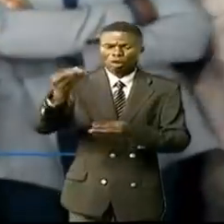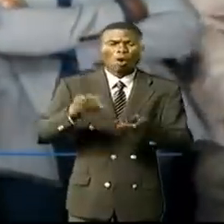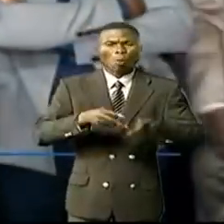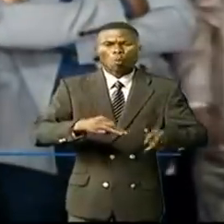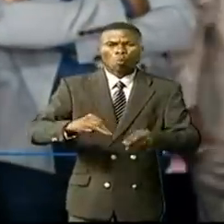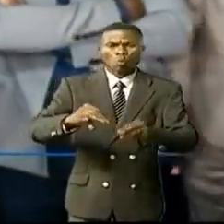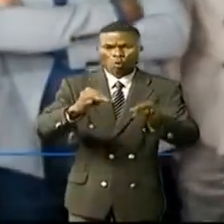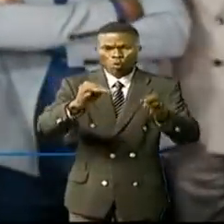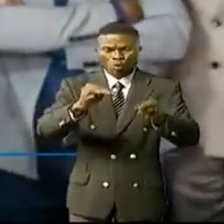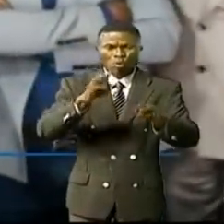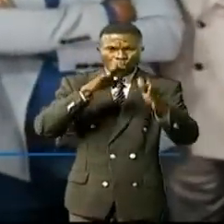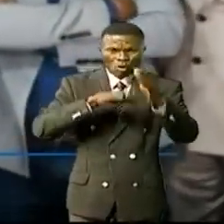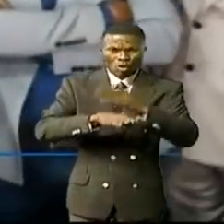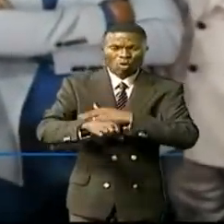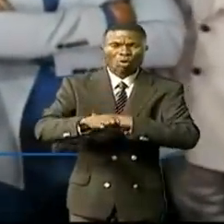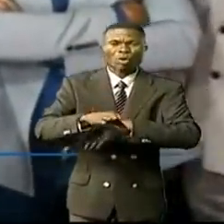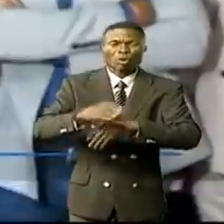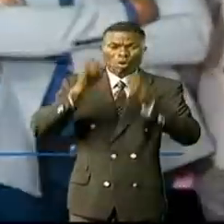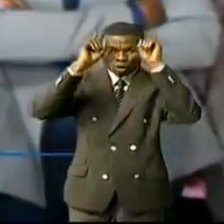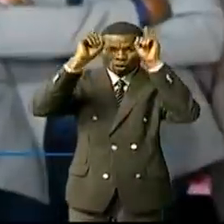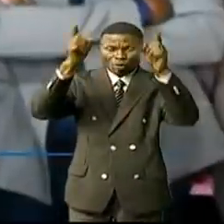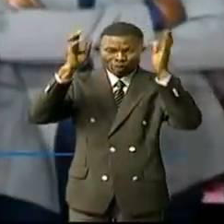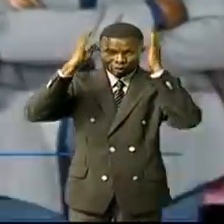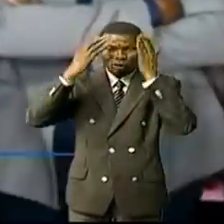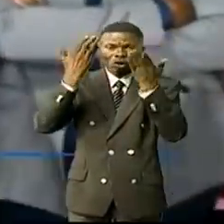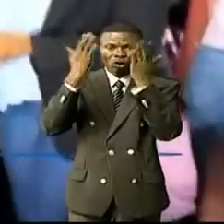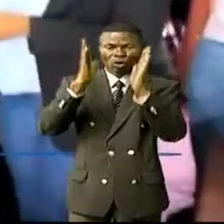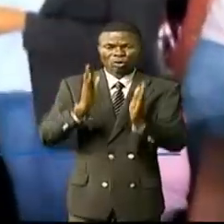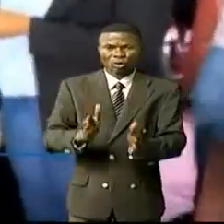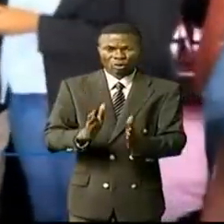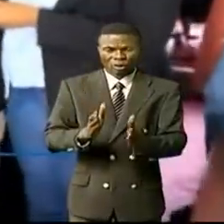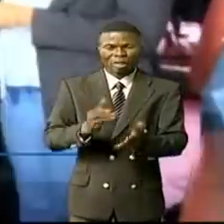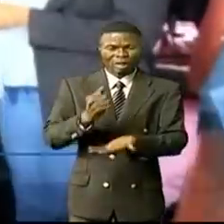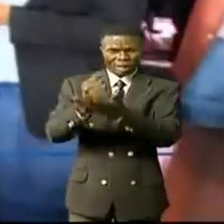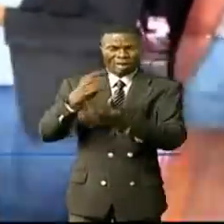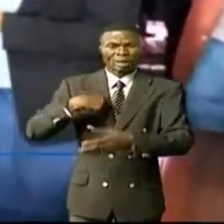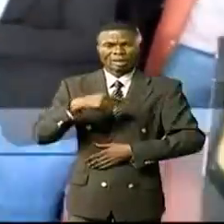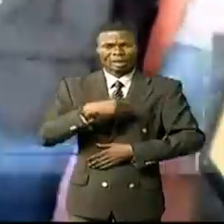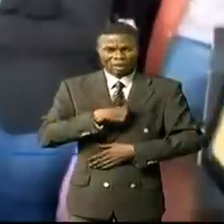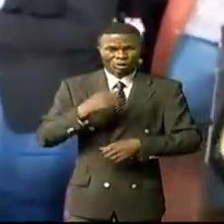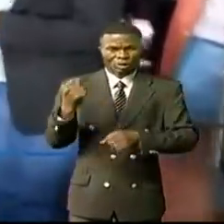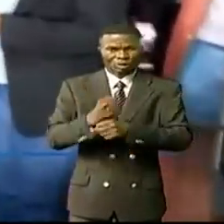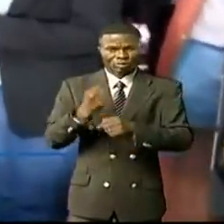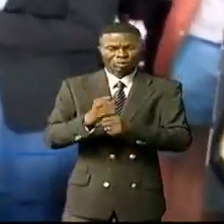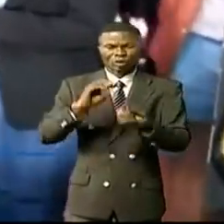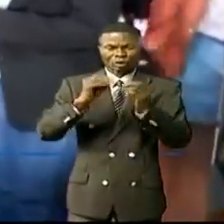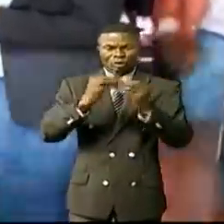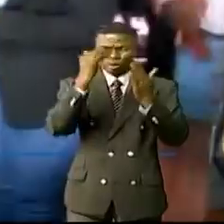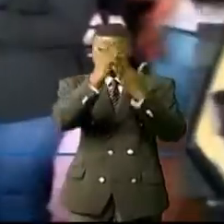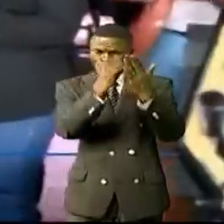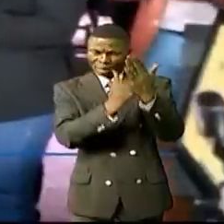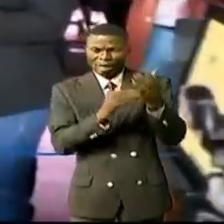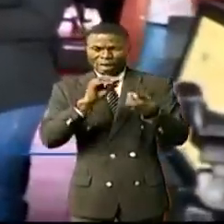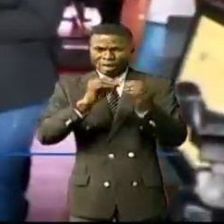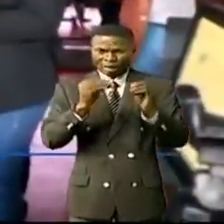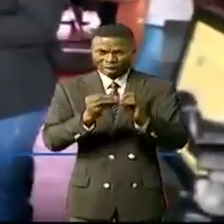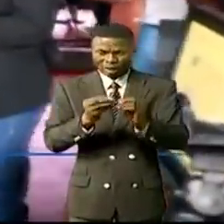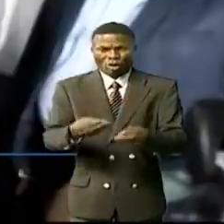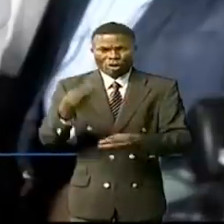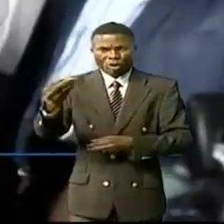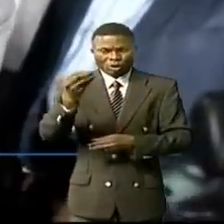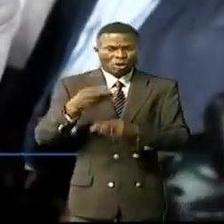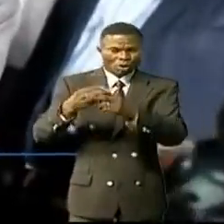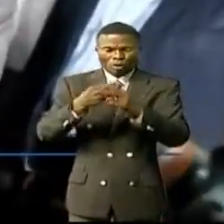possibilités d'accéder au bus grâce à l'académie. Cette identification des étudiants nous permet de leur attribuer des numéros et ces numéros nous permettront de poursuivre